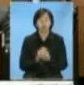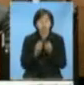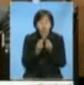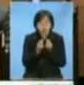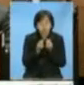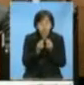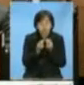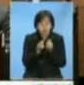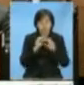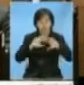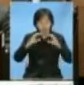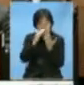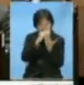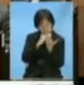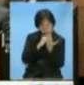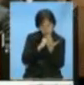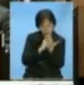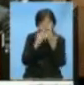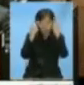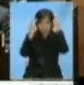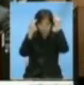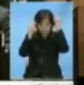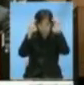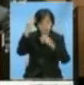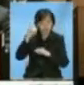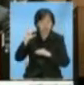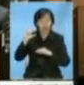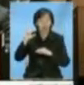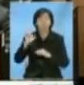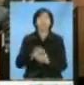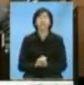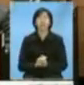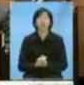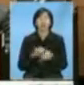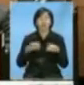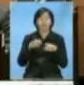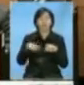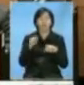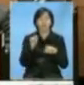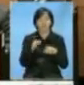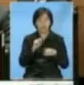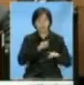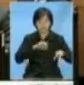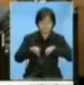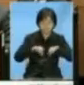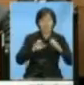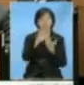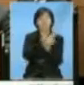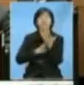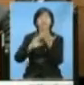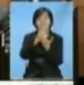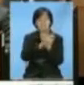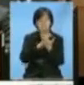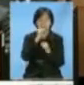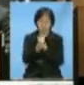ขที่รัฐบาลนายกยิ่งลักษณ์ชินวัตรพรรคเพื่อไทยบริหารประเทศในร